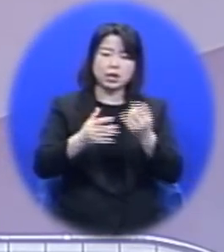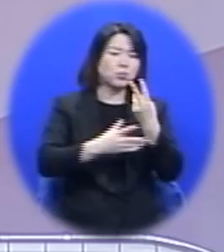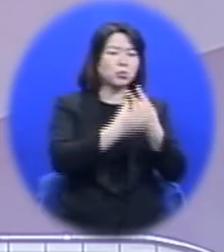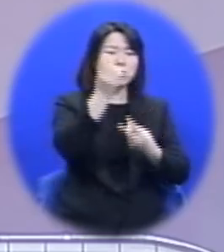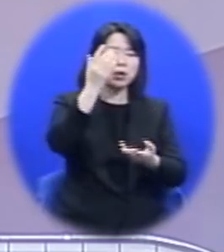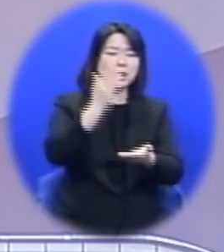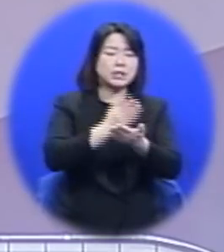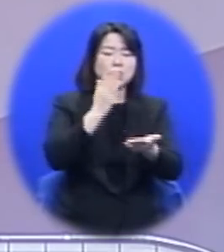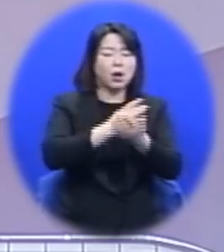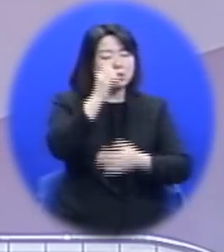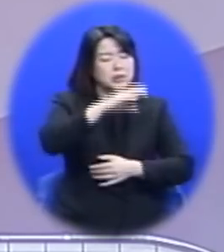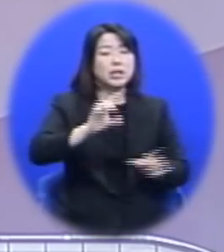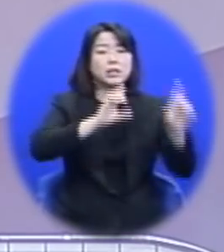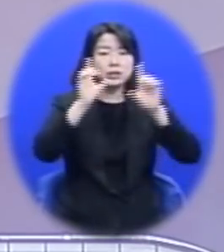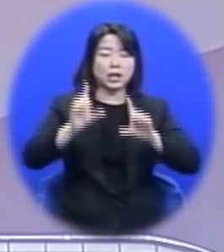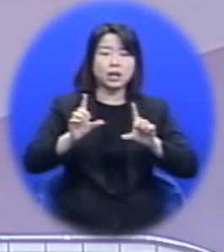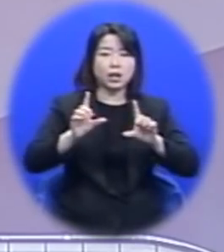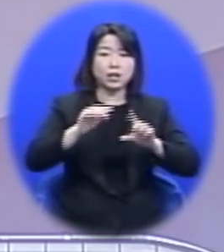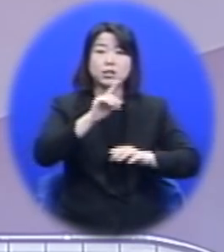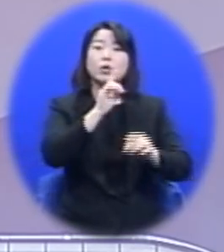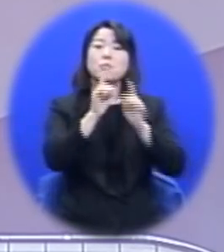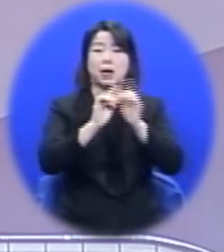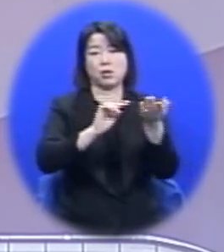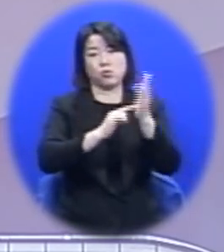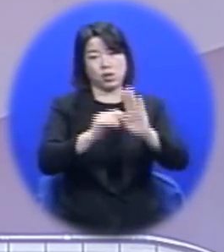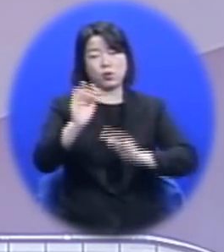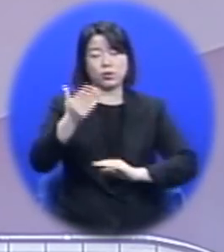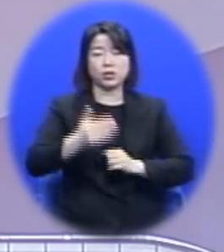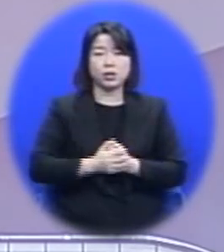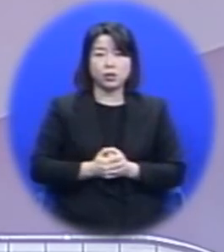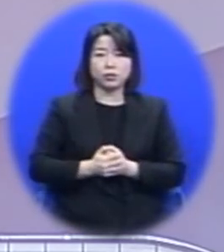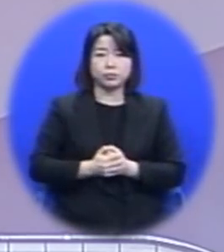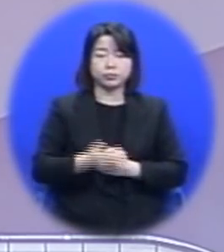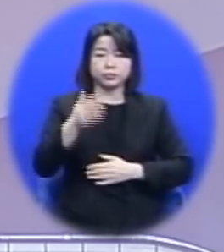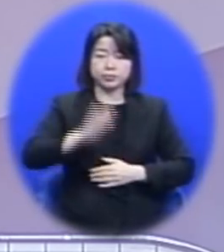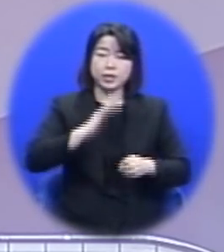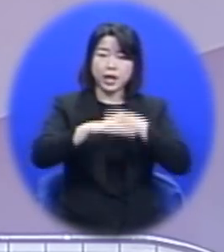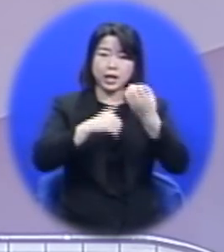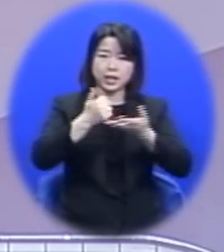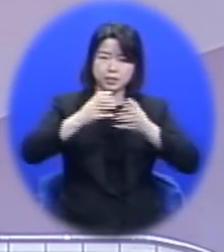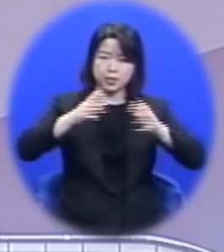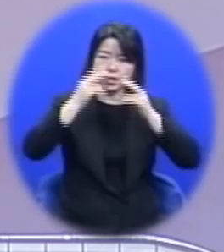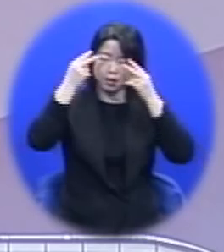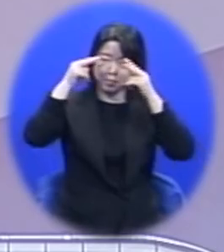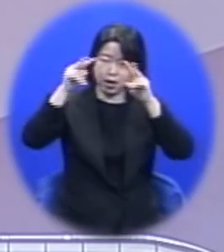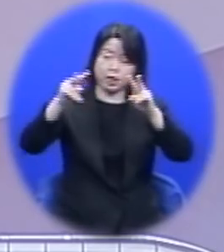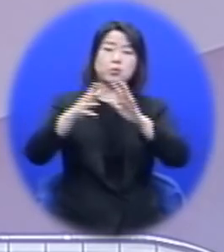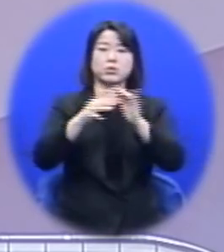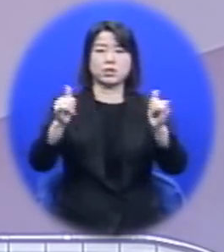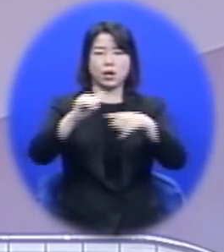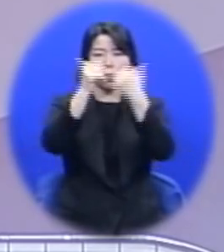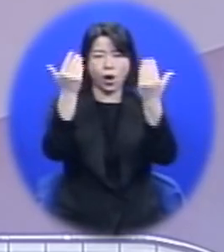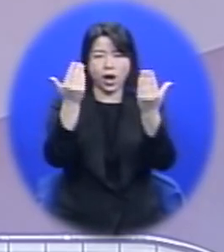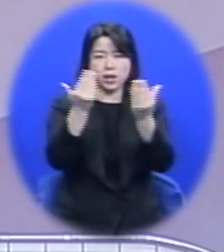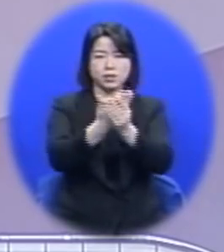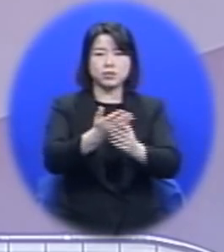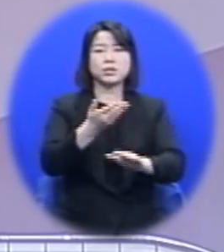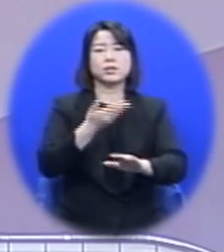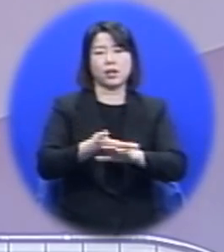낫잖아 이런 말도 나오게 됩니다. 그러나 하나님의 나라를 바라본 사람은 완전히